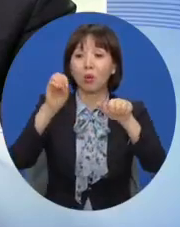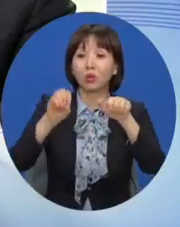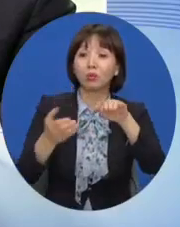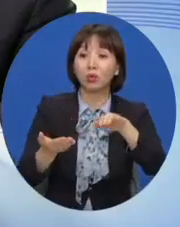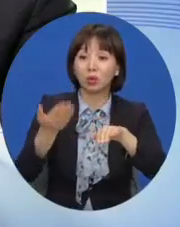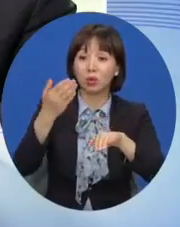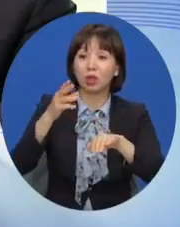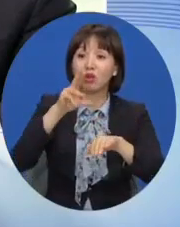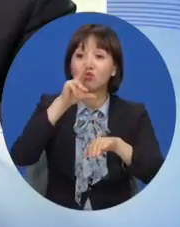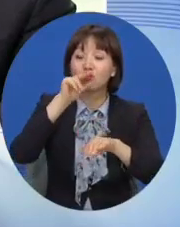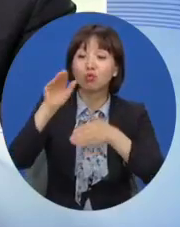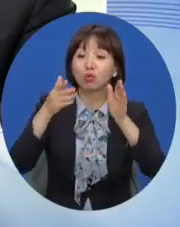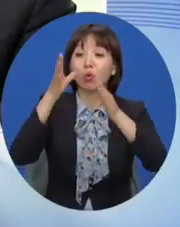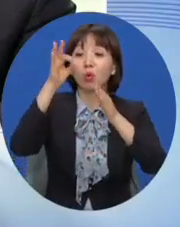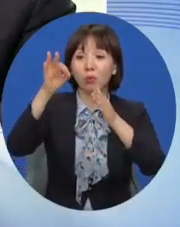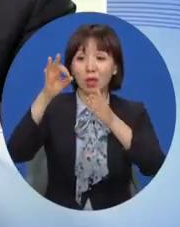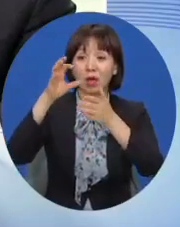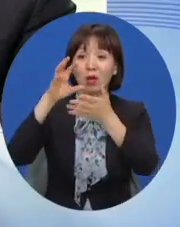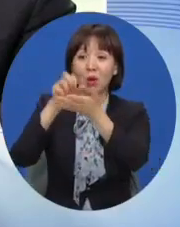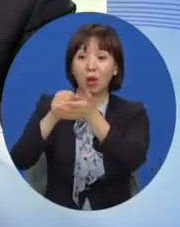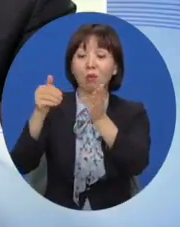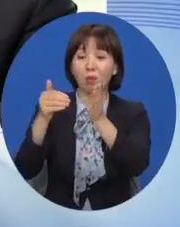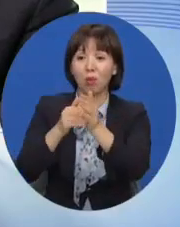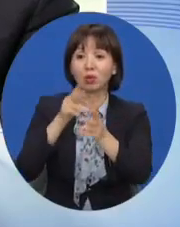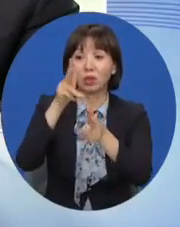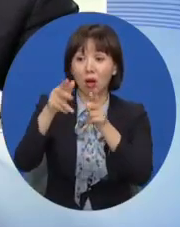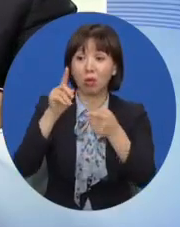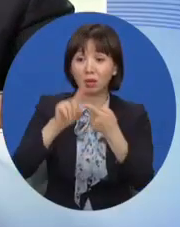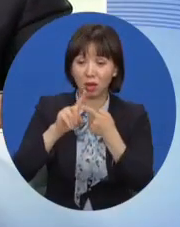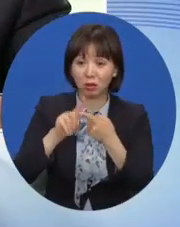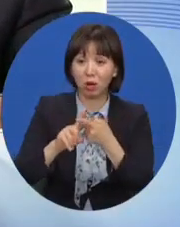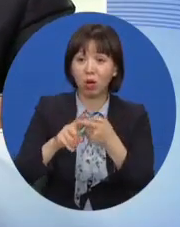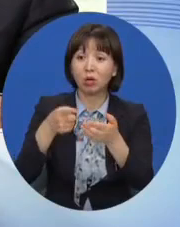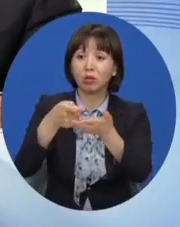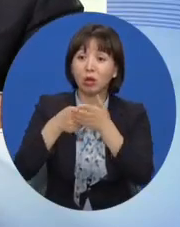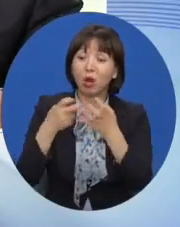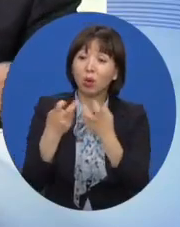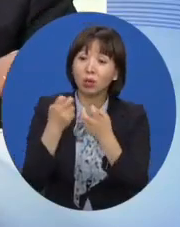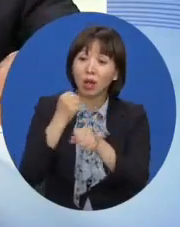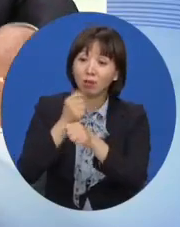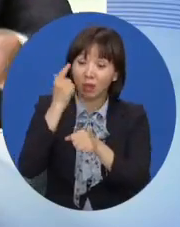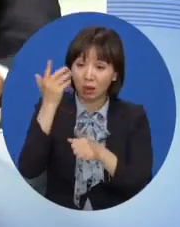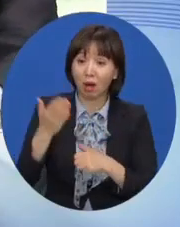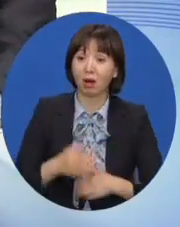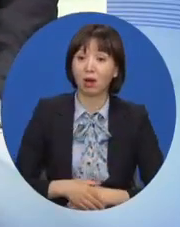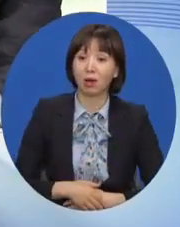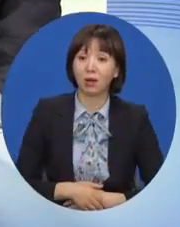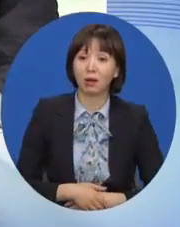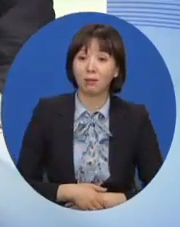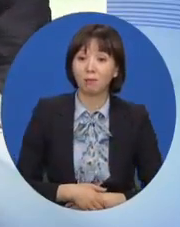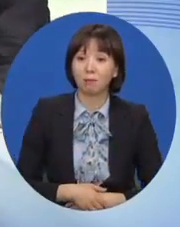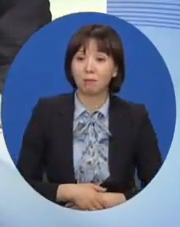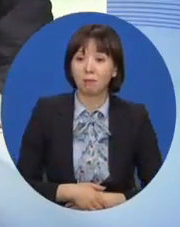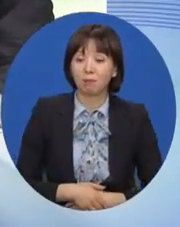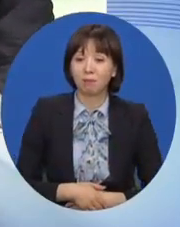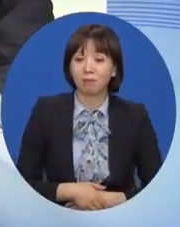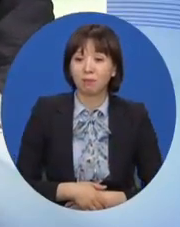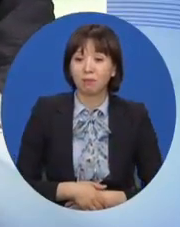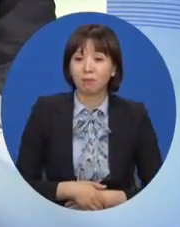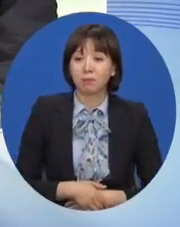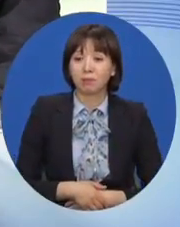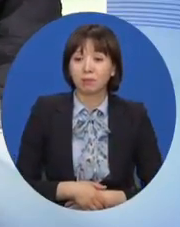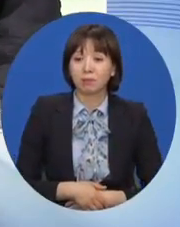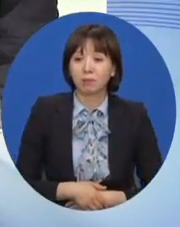이상이 국도비로 확보해서 하는 사업입니다. 이걸 절약을 어떻게 합니까? 네, 뭐, 우리 네.